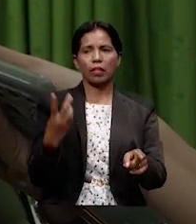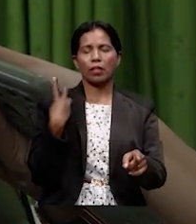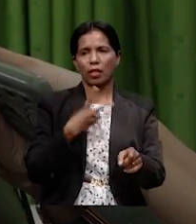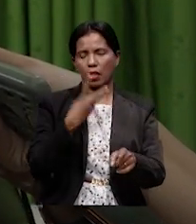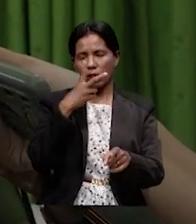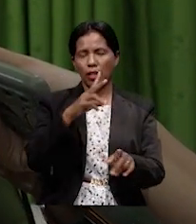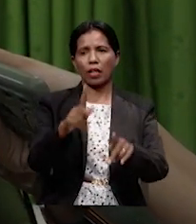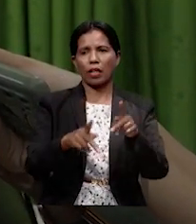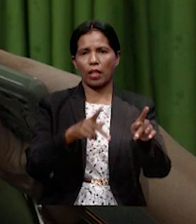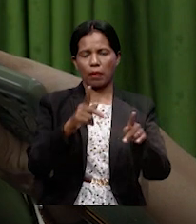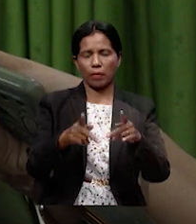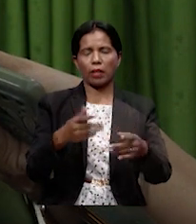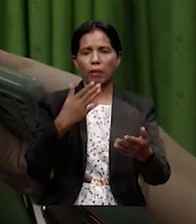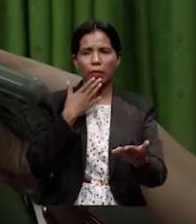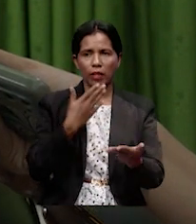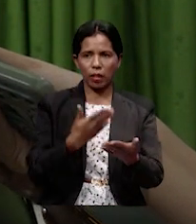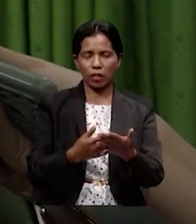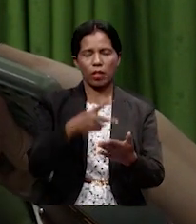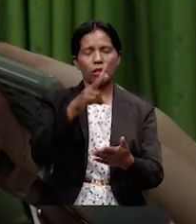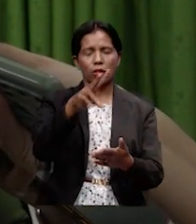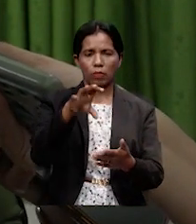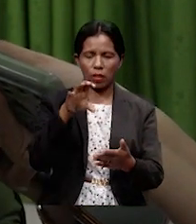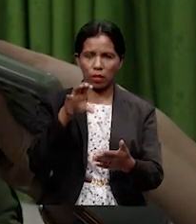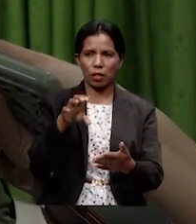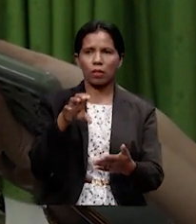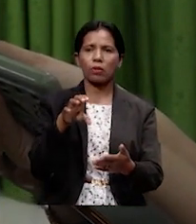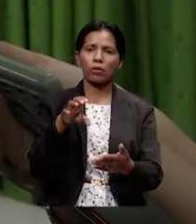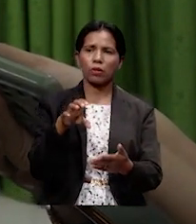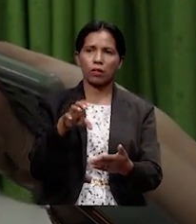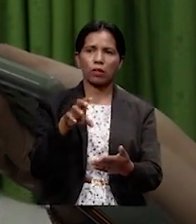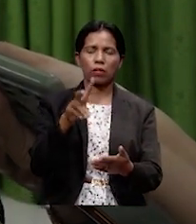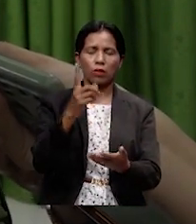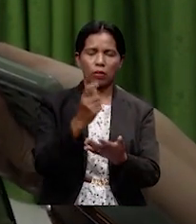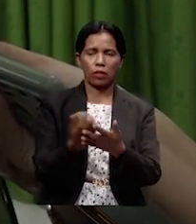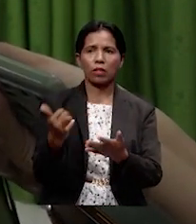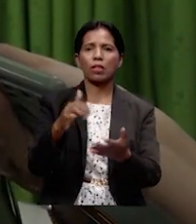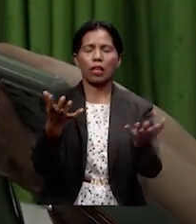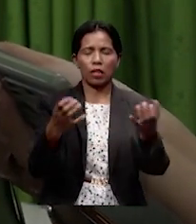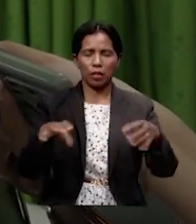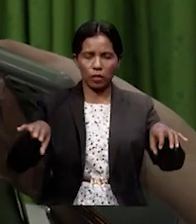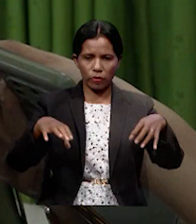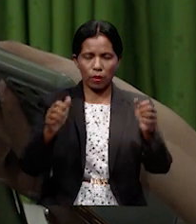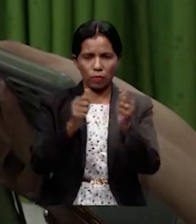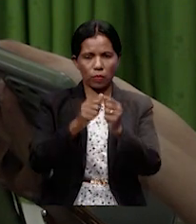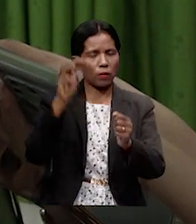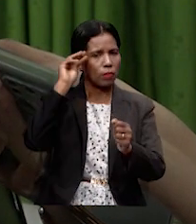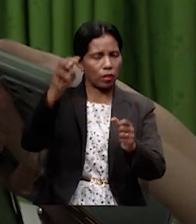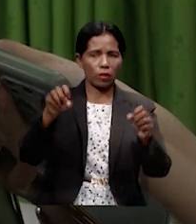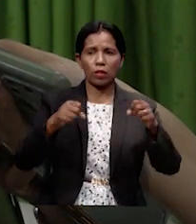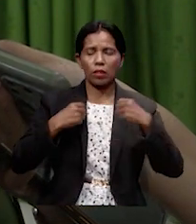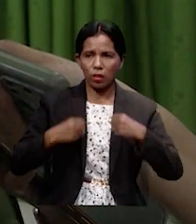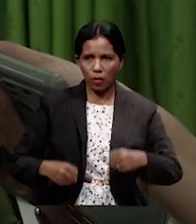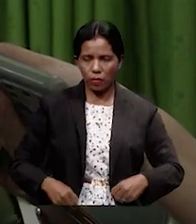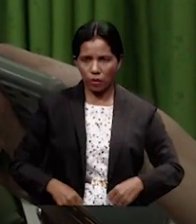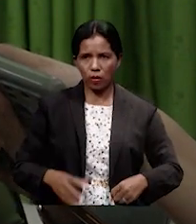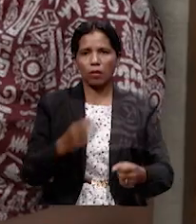mos paciente me recuperado 200 e tal pessoas, ne significa kata sira kara servisu hamutuk duna Ministério de Saúde coopera mos